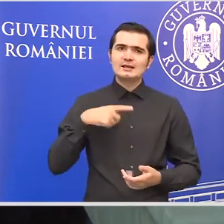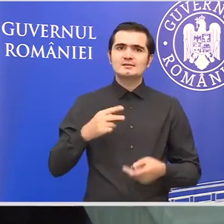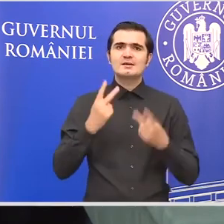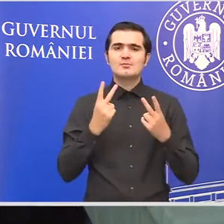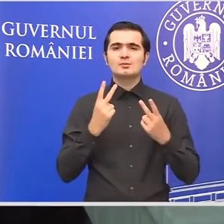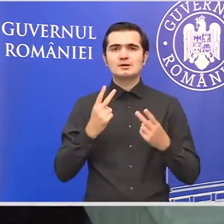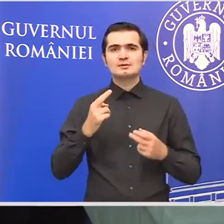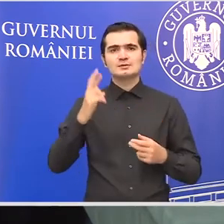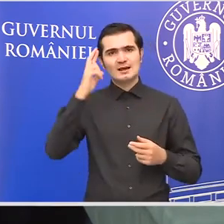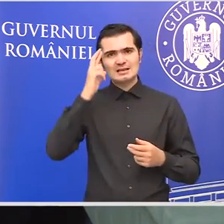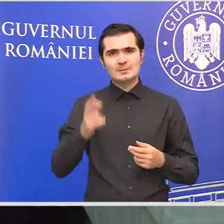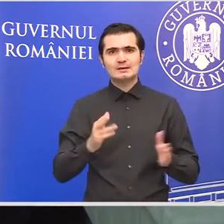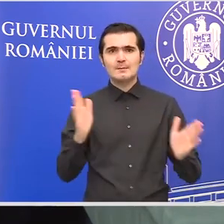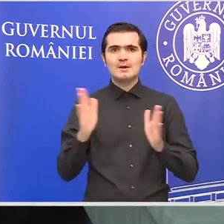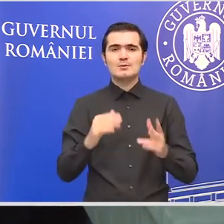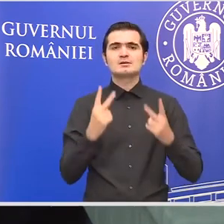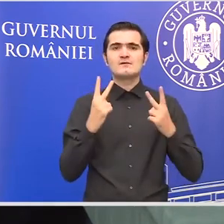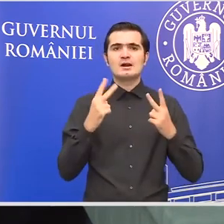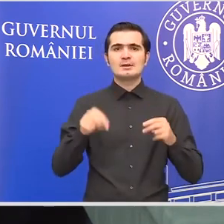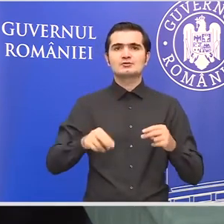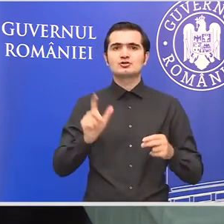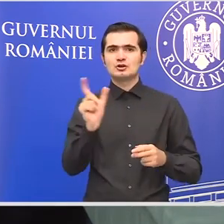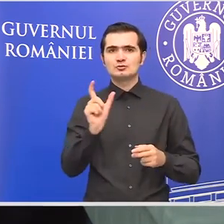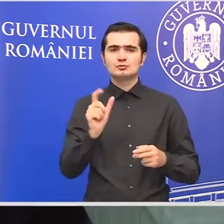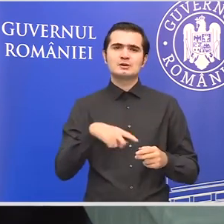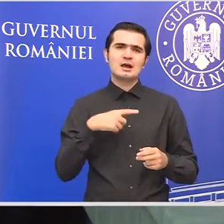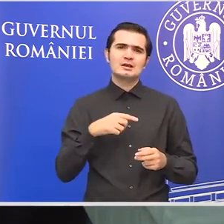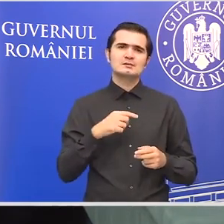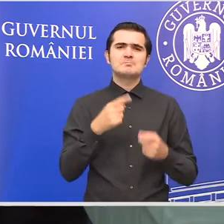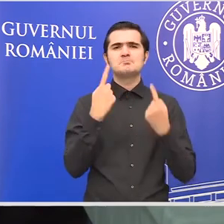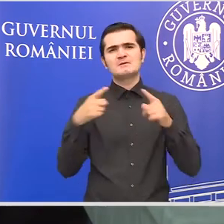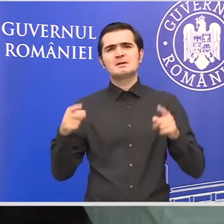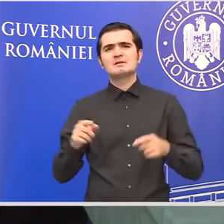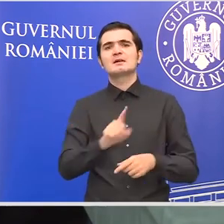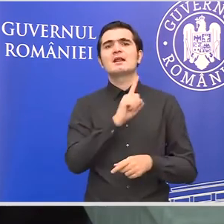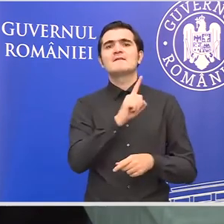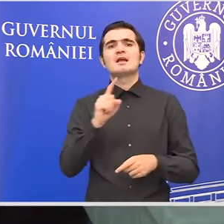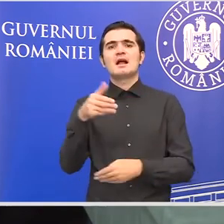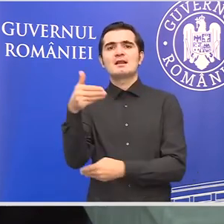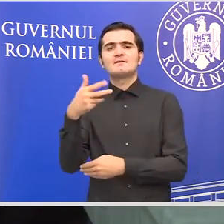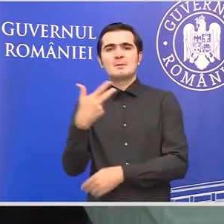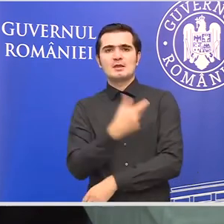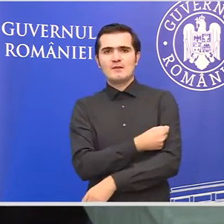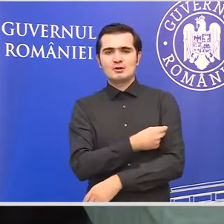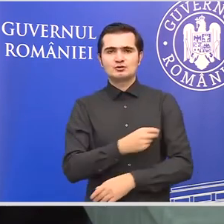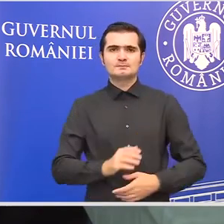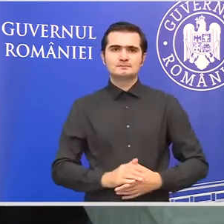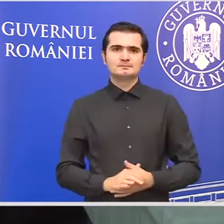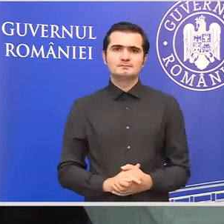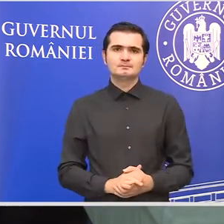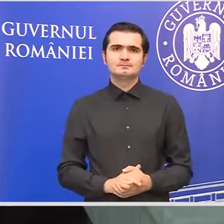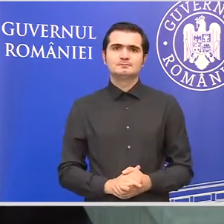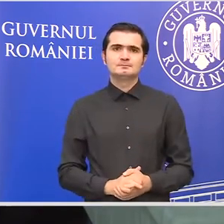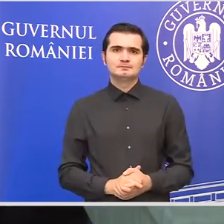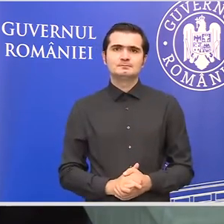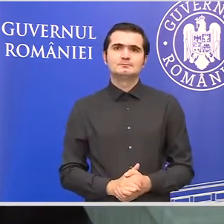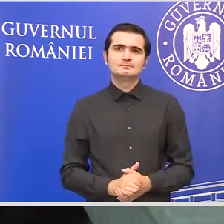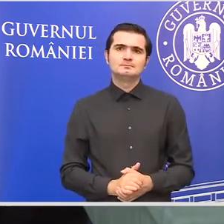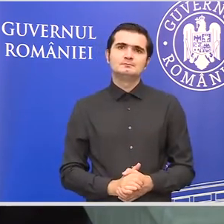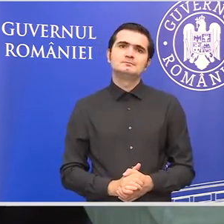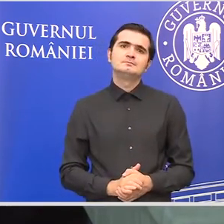cont de perioada de valabilitate a tuturor acestor doze, care variază de la un vaccin la altul și nu sunt perioade foarte lungi. Mulțumesc și